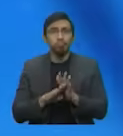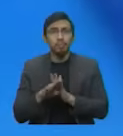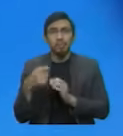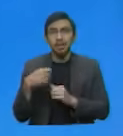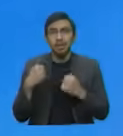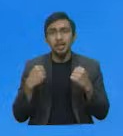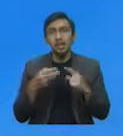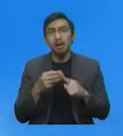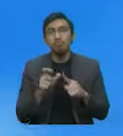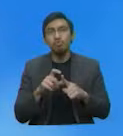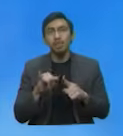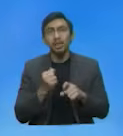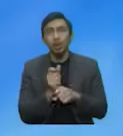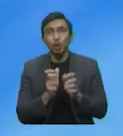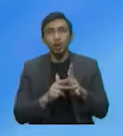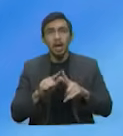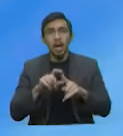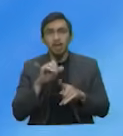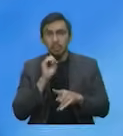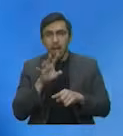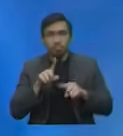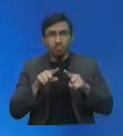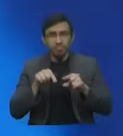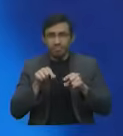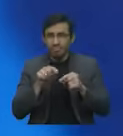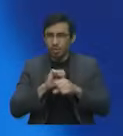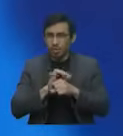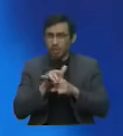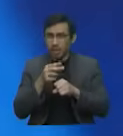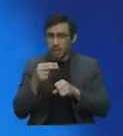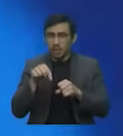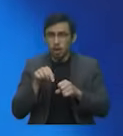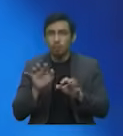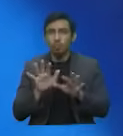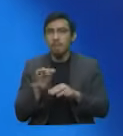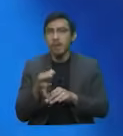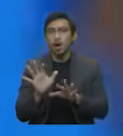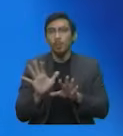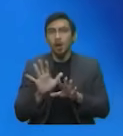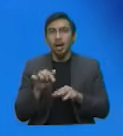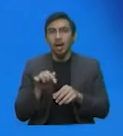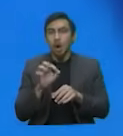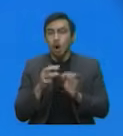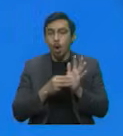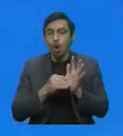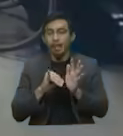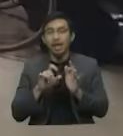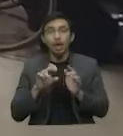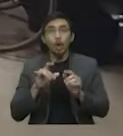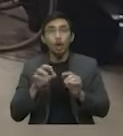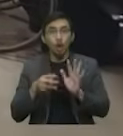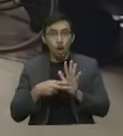Budi Gunadi Sadikin menegaskan varian yang menyebar di Indonesia bukanlah varian baru, melainkan subvarian Omikron.